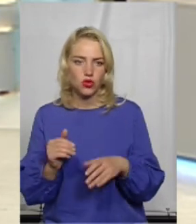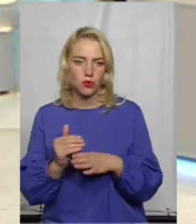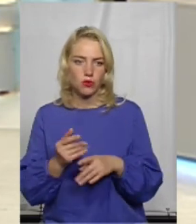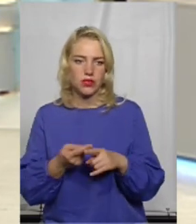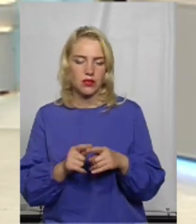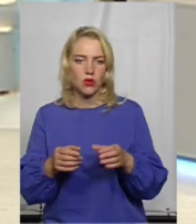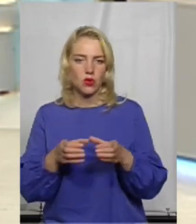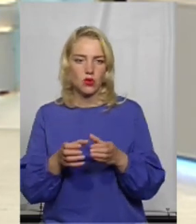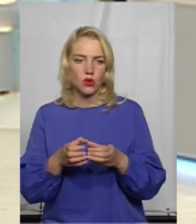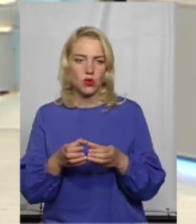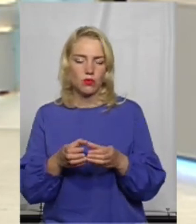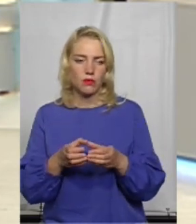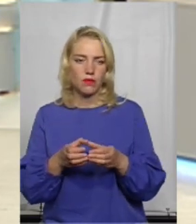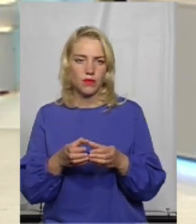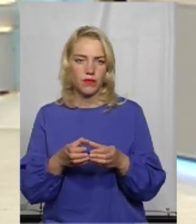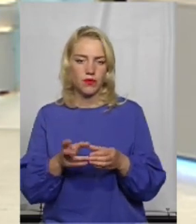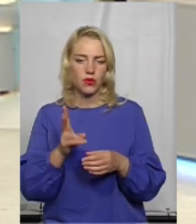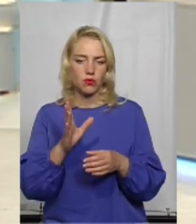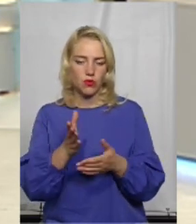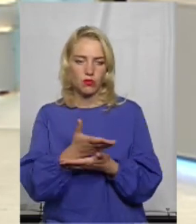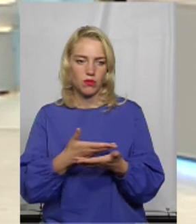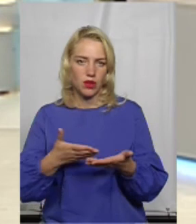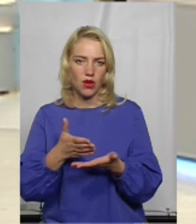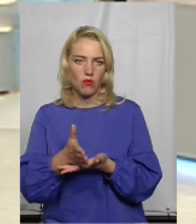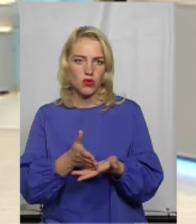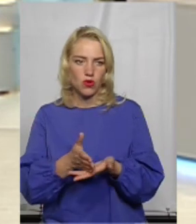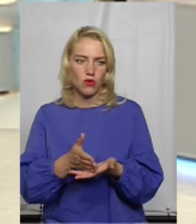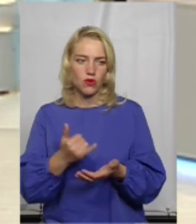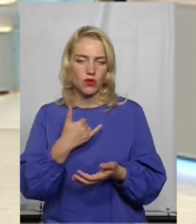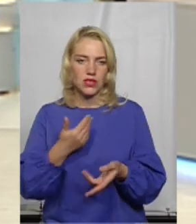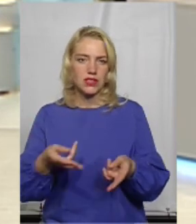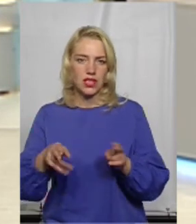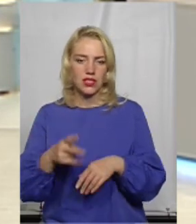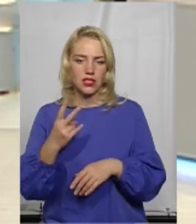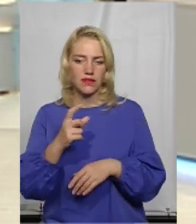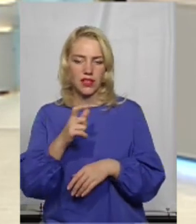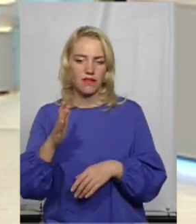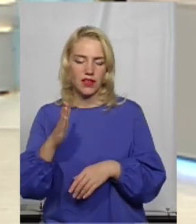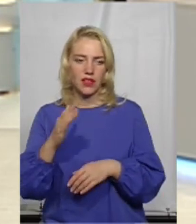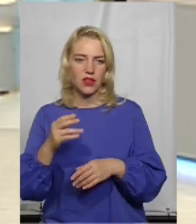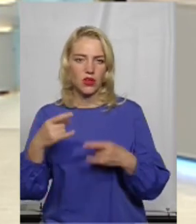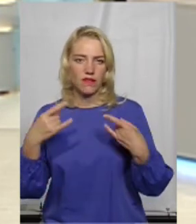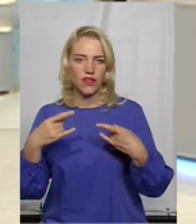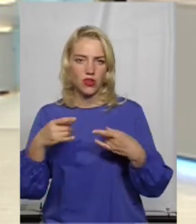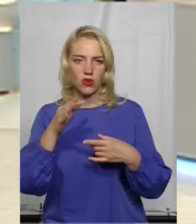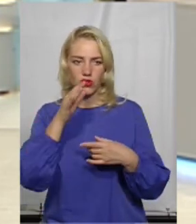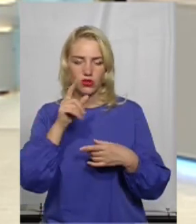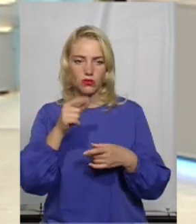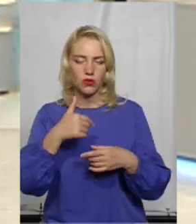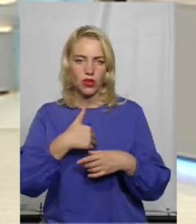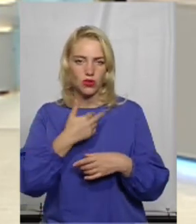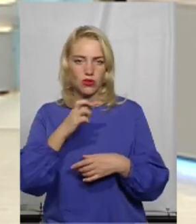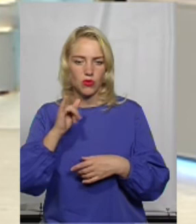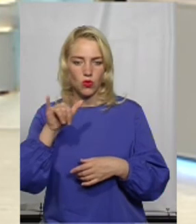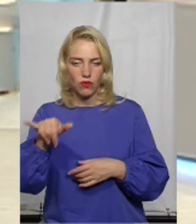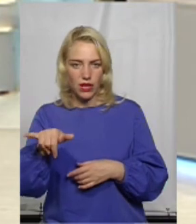групам, яким ми будемо обслуговувати. В нас залишилось тільки 2 хвилини ефірного часу, і тому я хотів